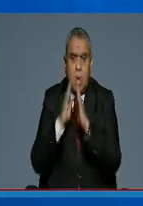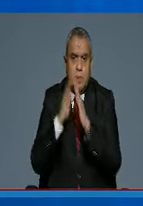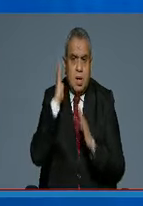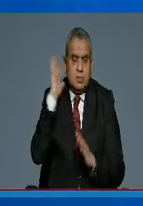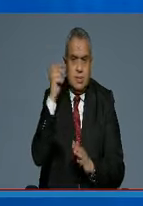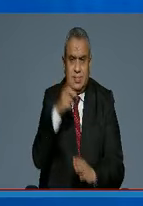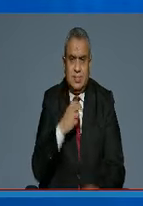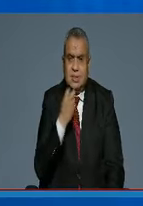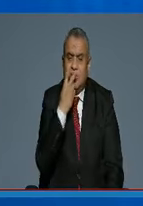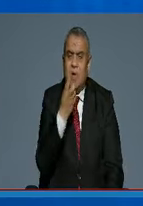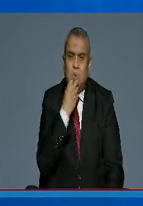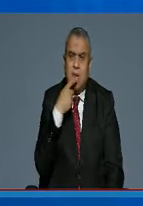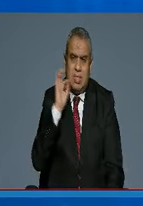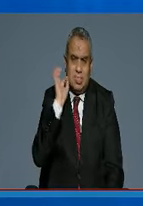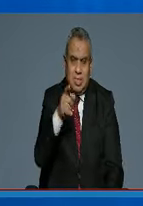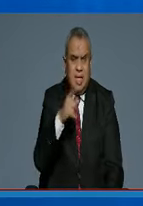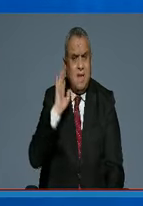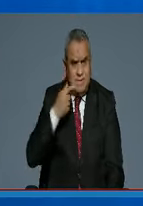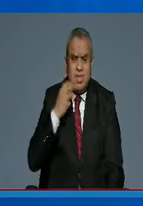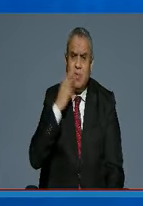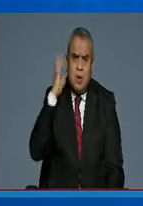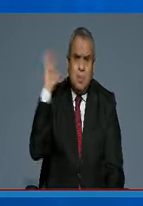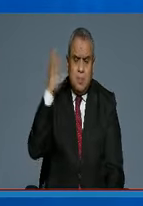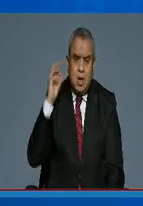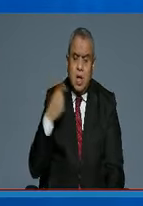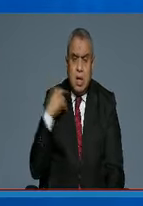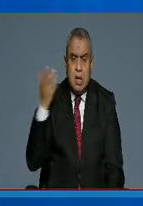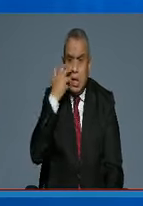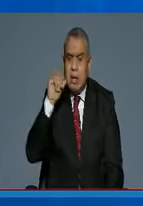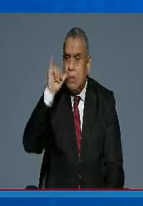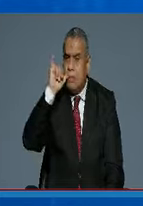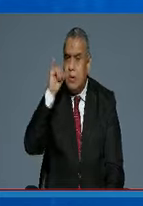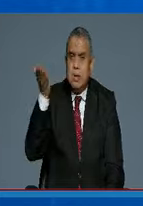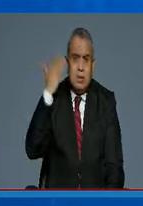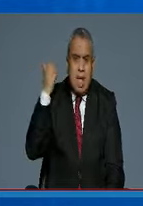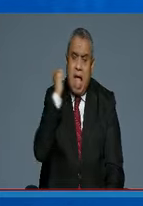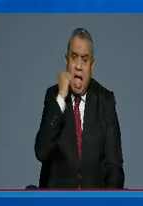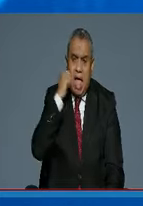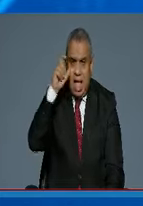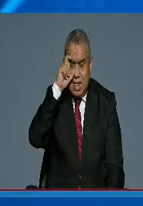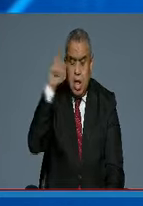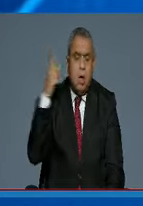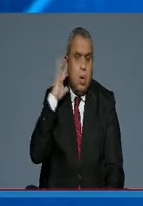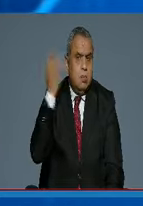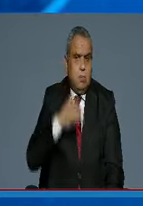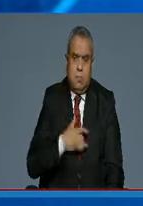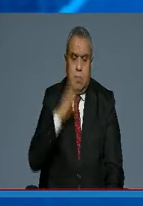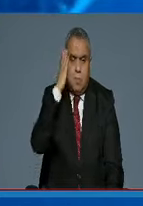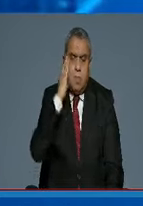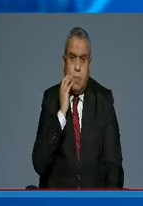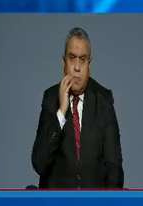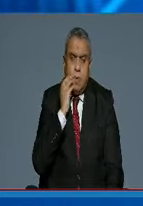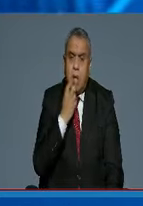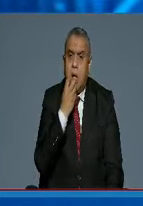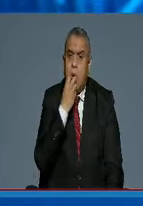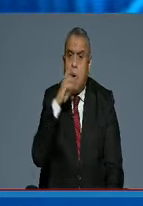ي كريم في مدربين اجانب اعظم منه هقوللك مانو جوزي ده عش انا بحب مانو جوزي ده جدا بعشقه بس مارسل